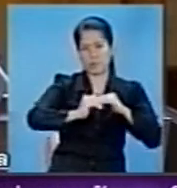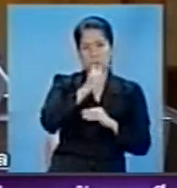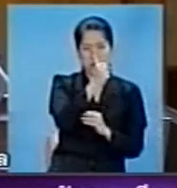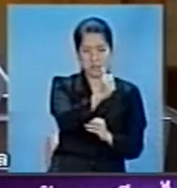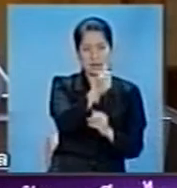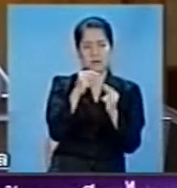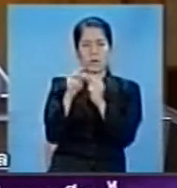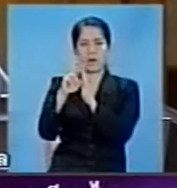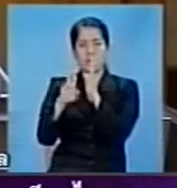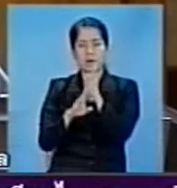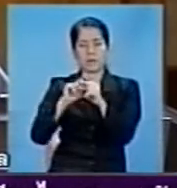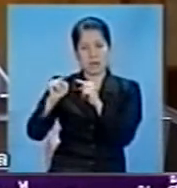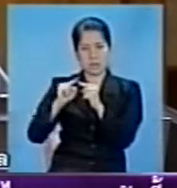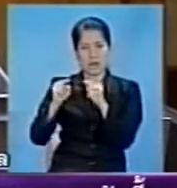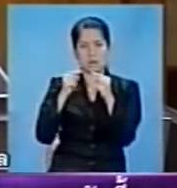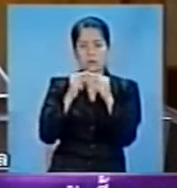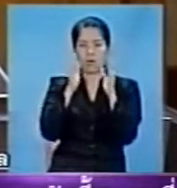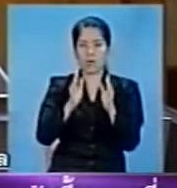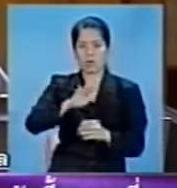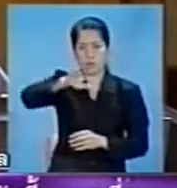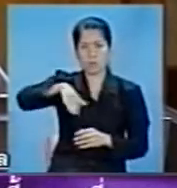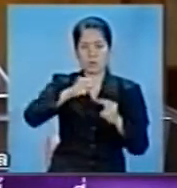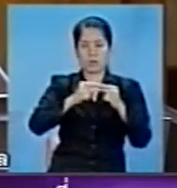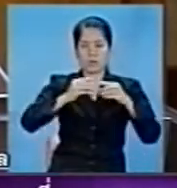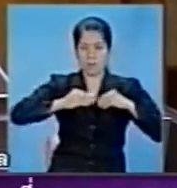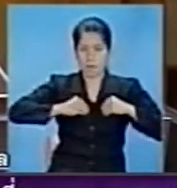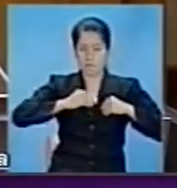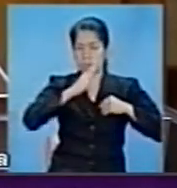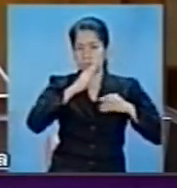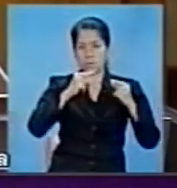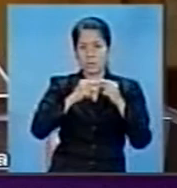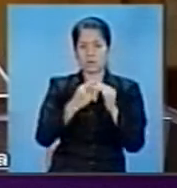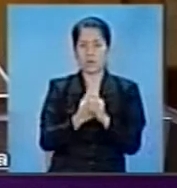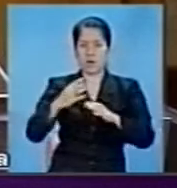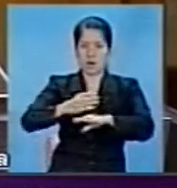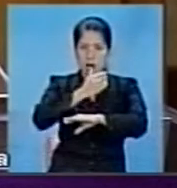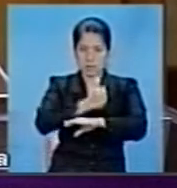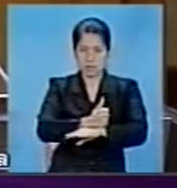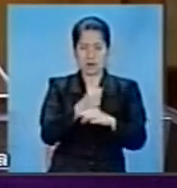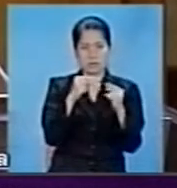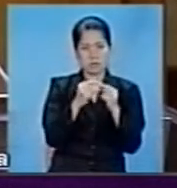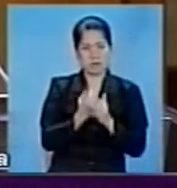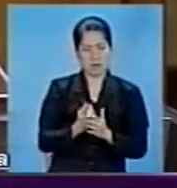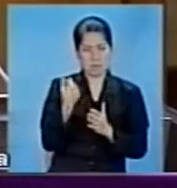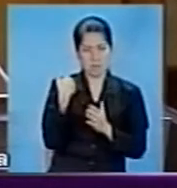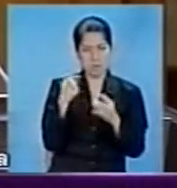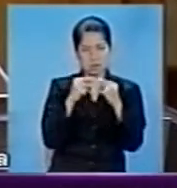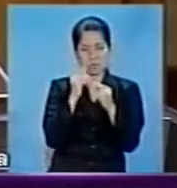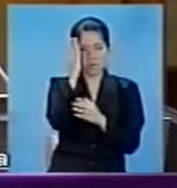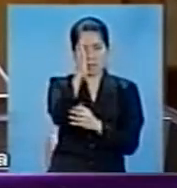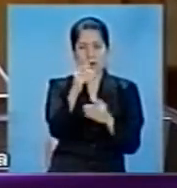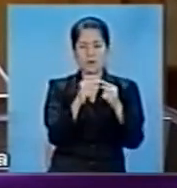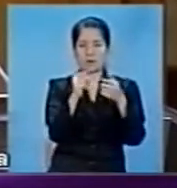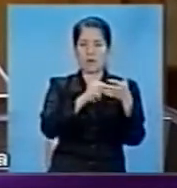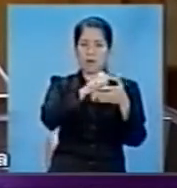เป็นที่ยอมรับถ้าบรรยากาศทางการเมืองนั้นทำให้เรามั่นใจว่าการเลือกตั้งจะเป็นการเลือกตั้งที่สงบ